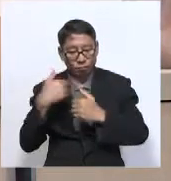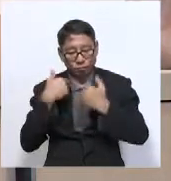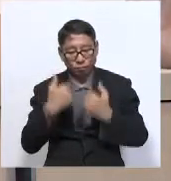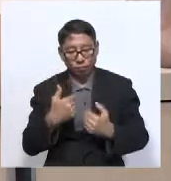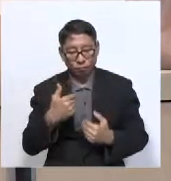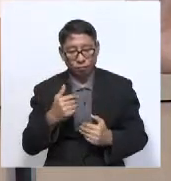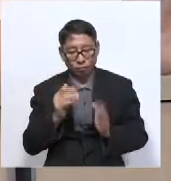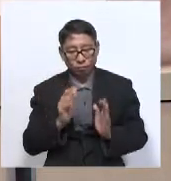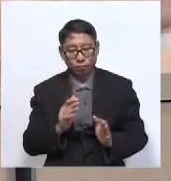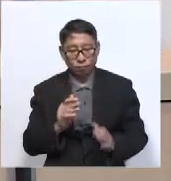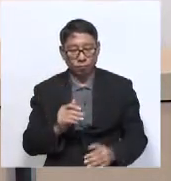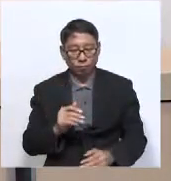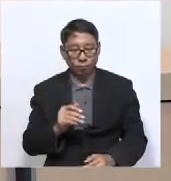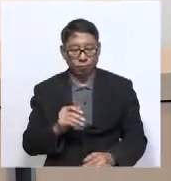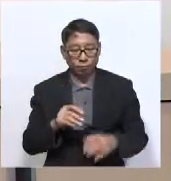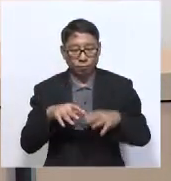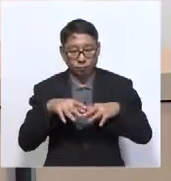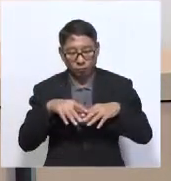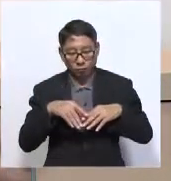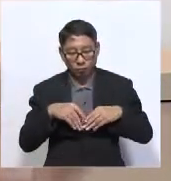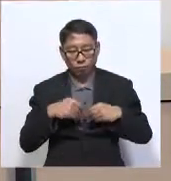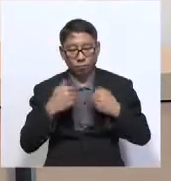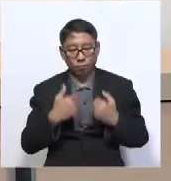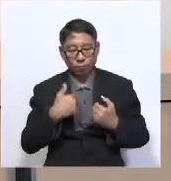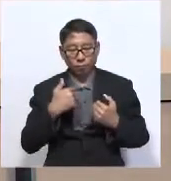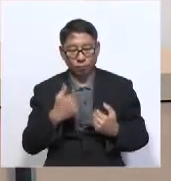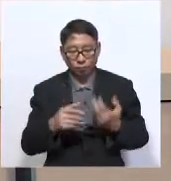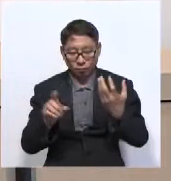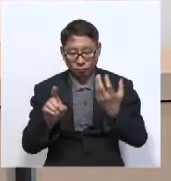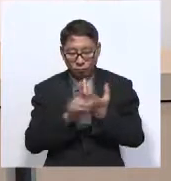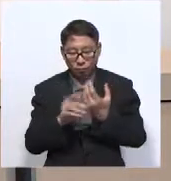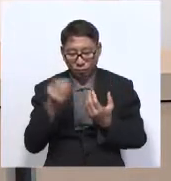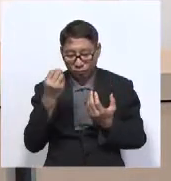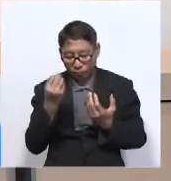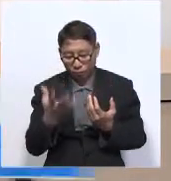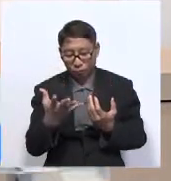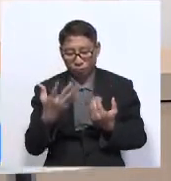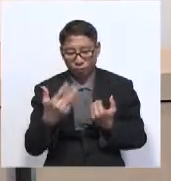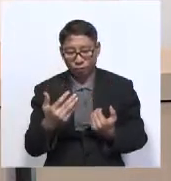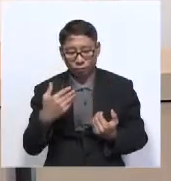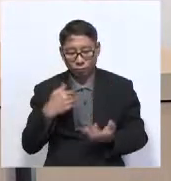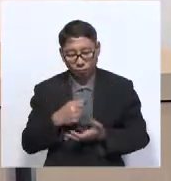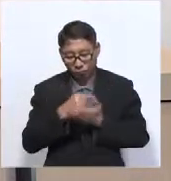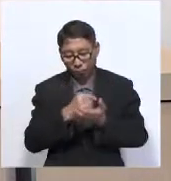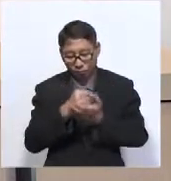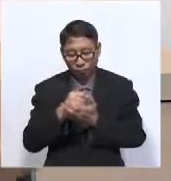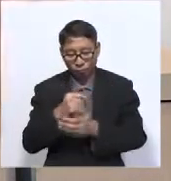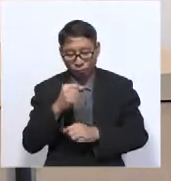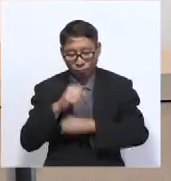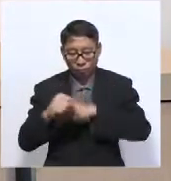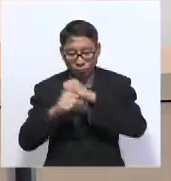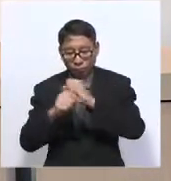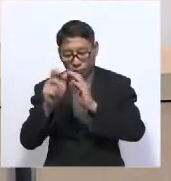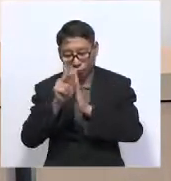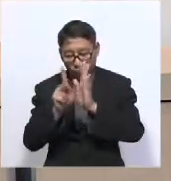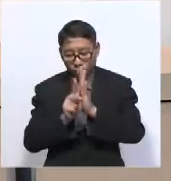ลุ่มที่มีกำลังมากกว่าหรือมีศักยภาพมากกว่าอันนี้ผมคิดว่ามันคงจะต้องช่วยกันหรือสร้างกติกาว่า